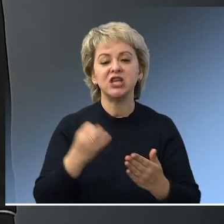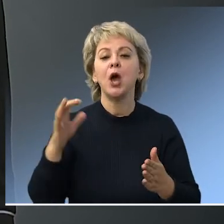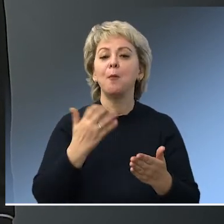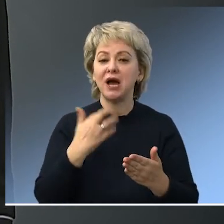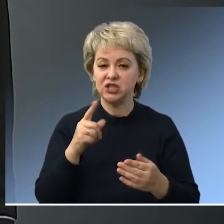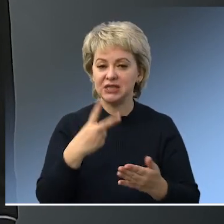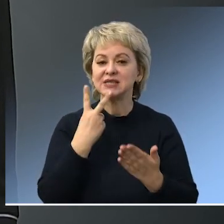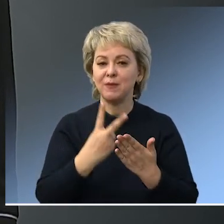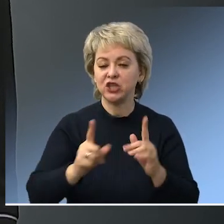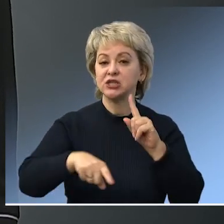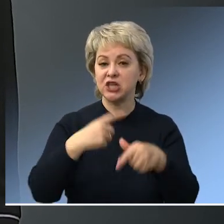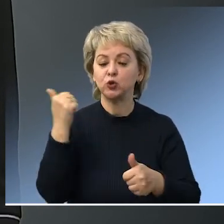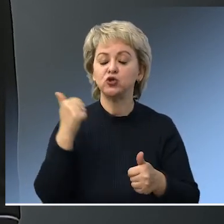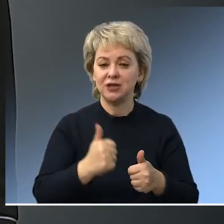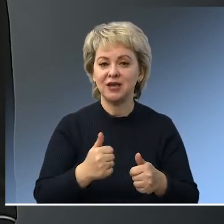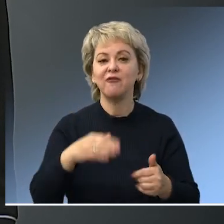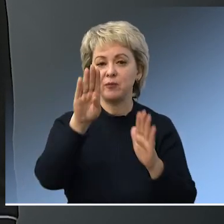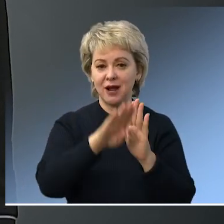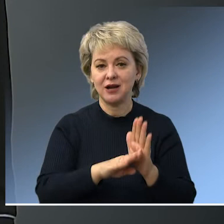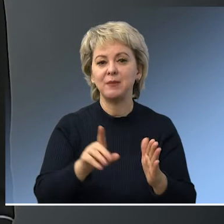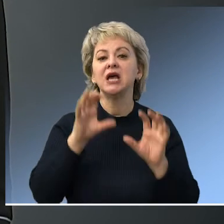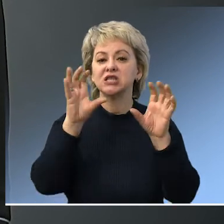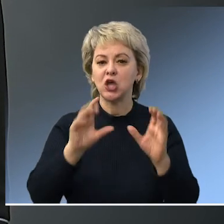и материалов смотрите на следующей неделе в